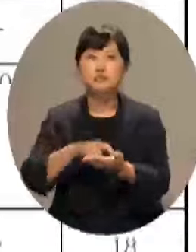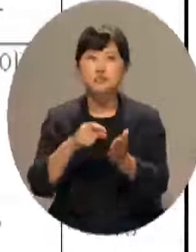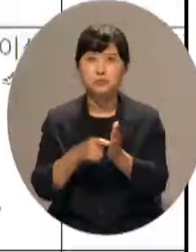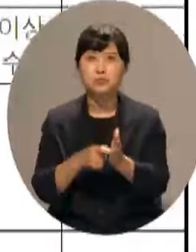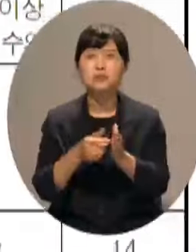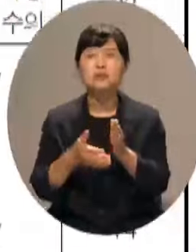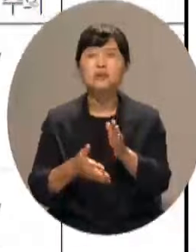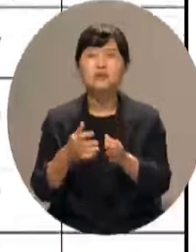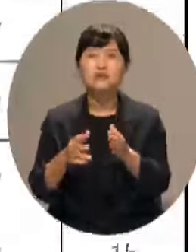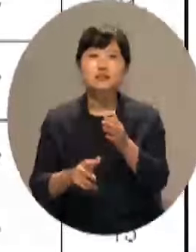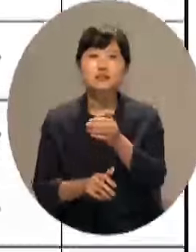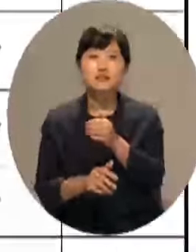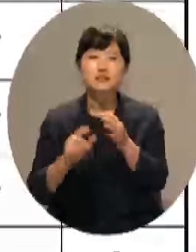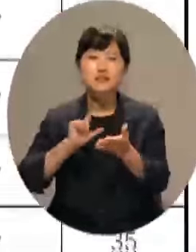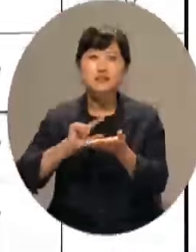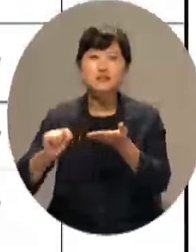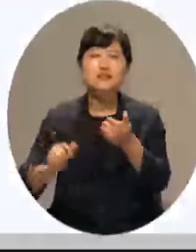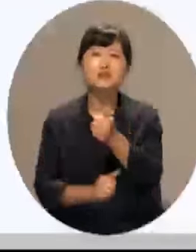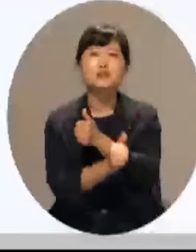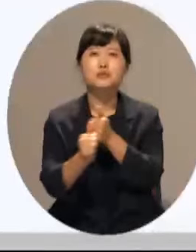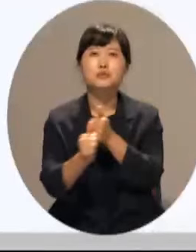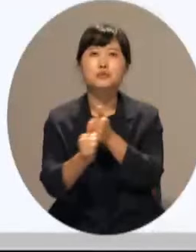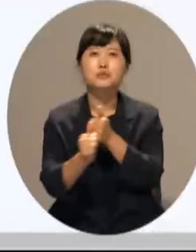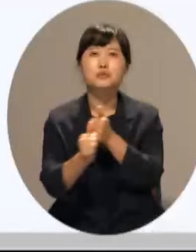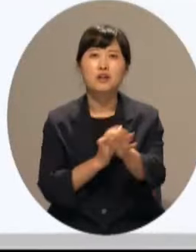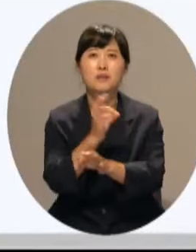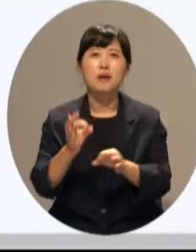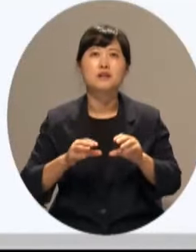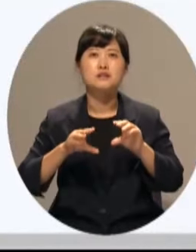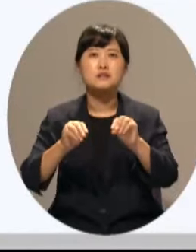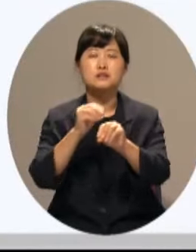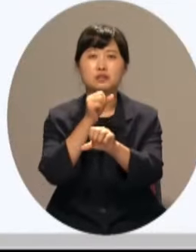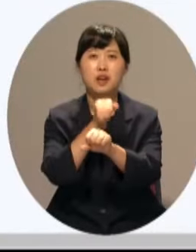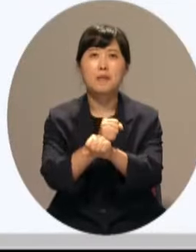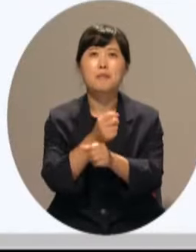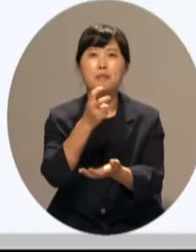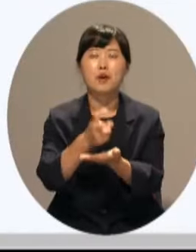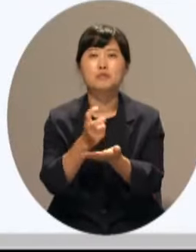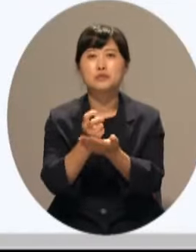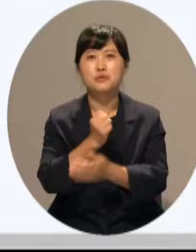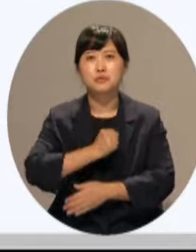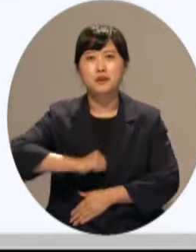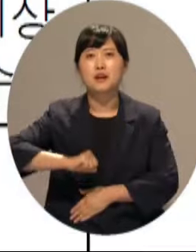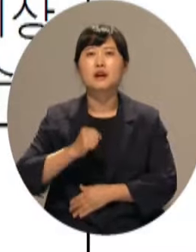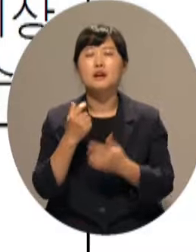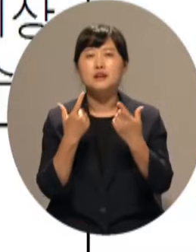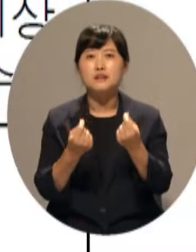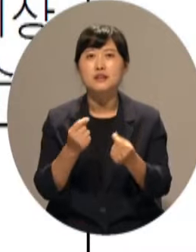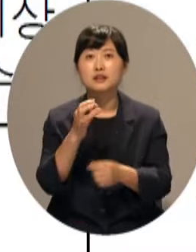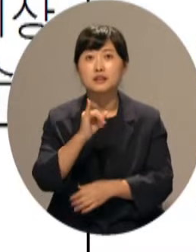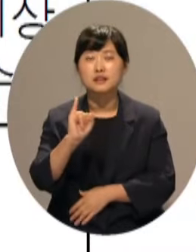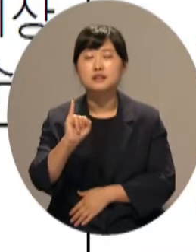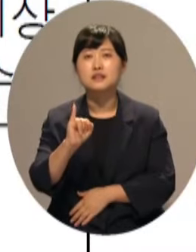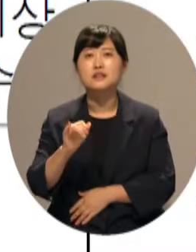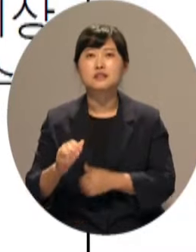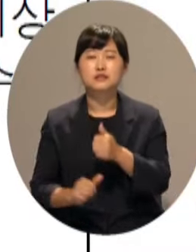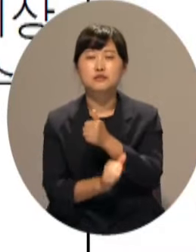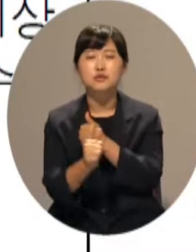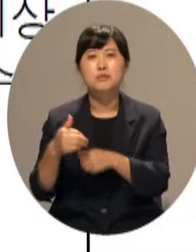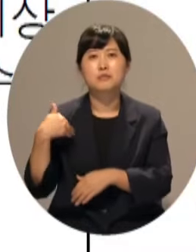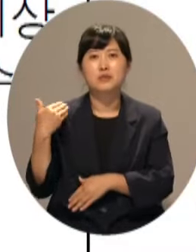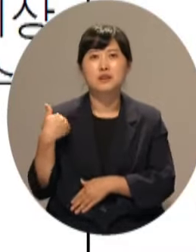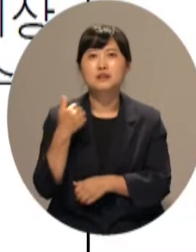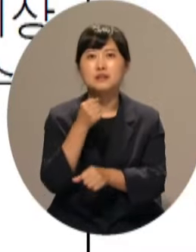원이 감시 대상이 지자체를 상대로 한 영업행위를 차단 아 지방계약법 을 위반해 씁니다 이 의원은 몰랐다 고 주장하며